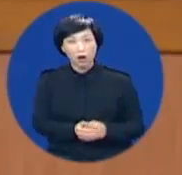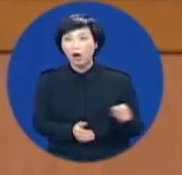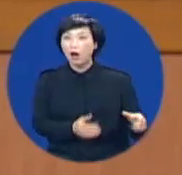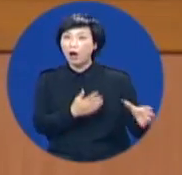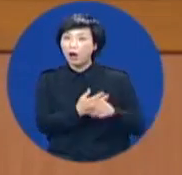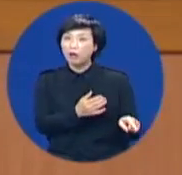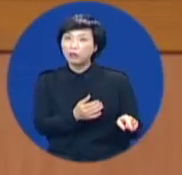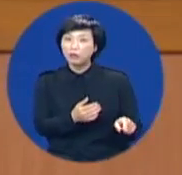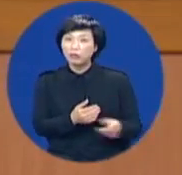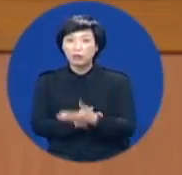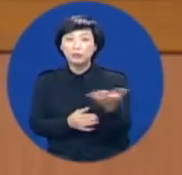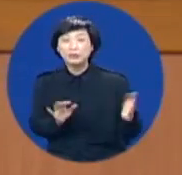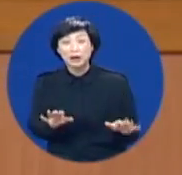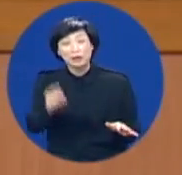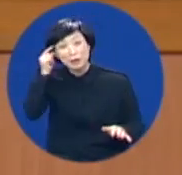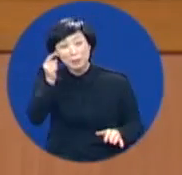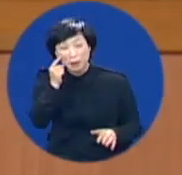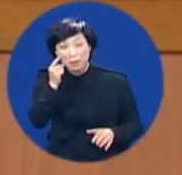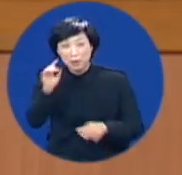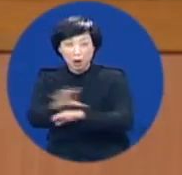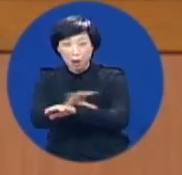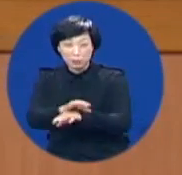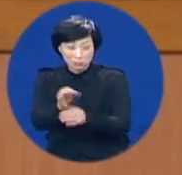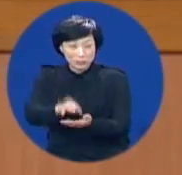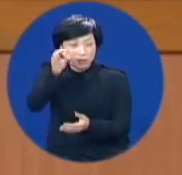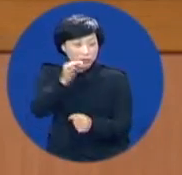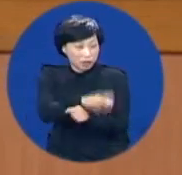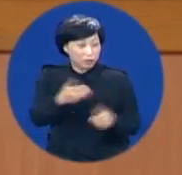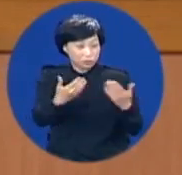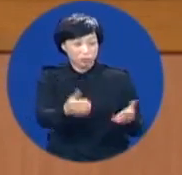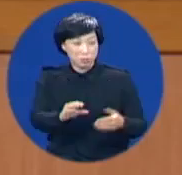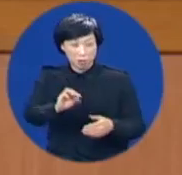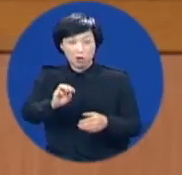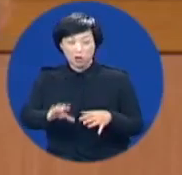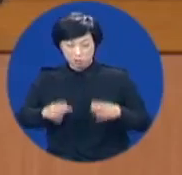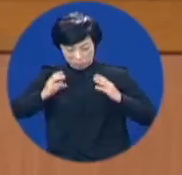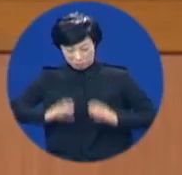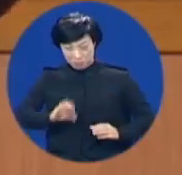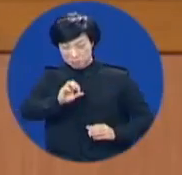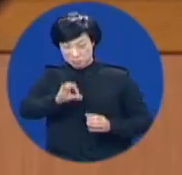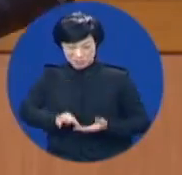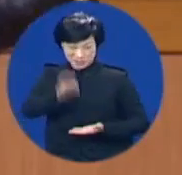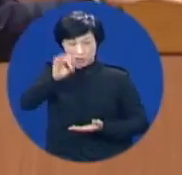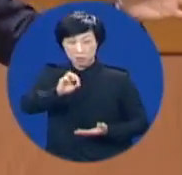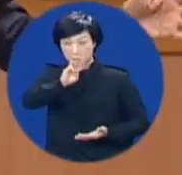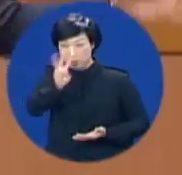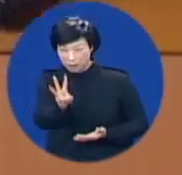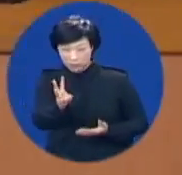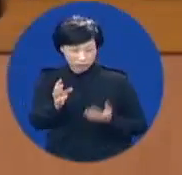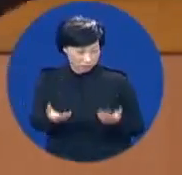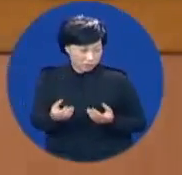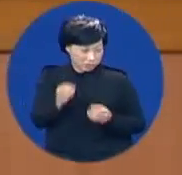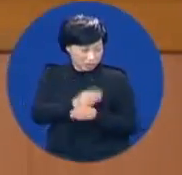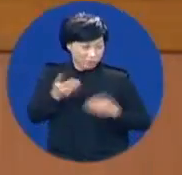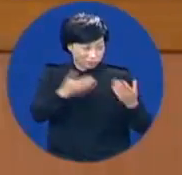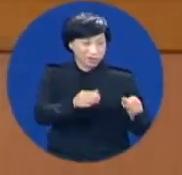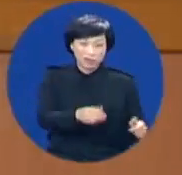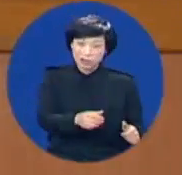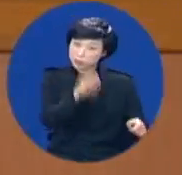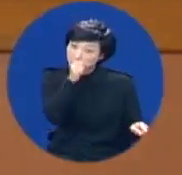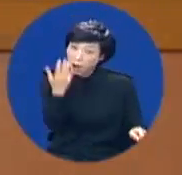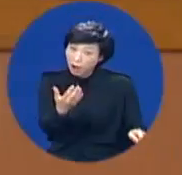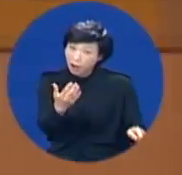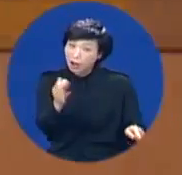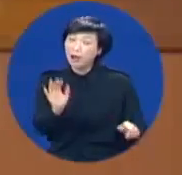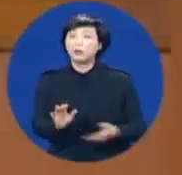사주고 노숙해서 잠바나 사주면 뭐 해준 건가. 이것들이 못 해줬는가를 저들이 부모가 해줘서